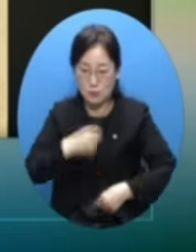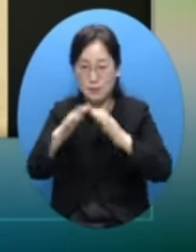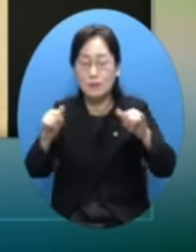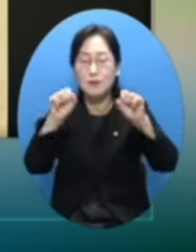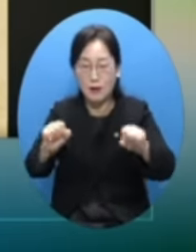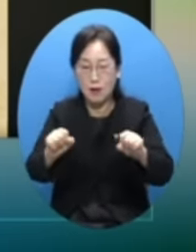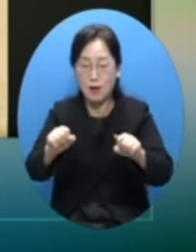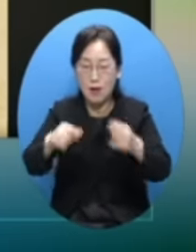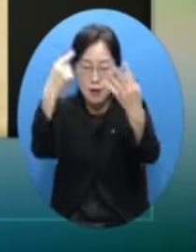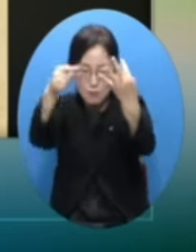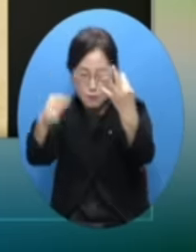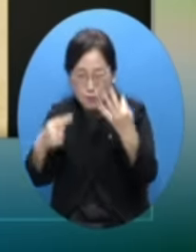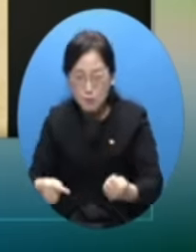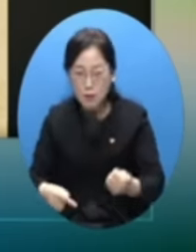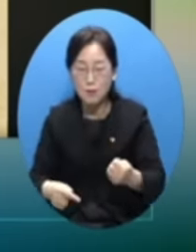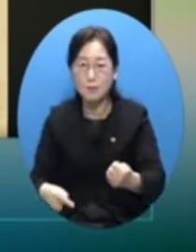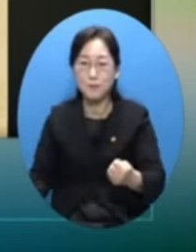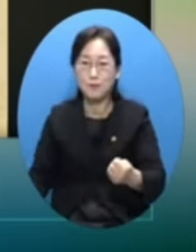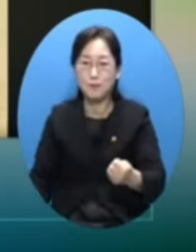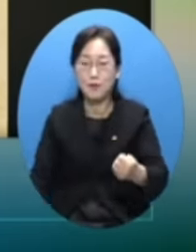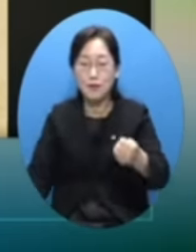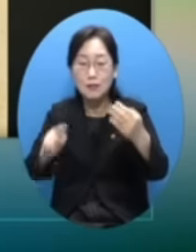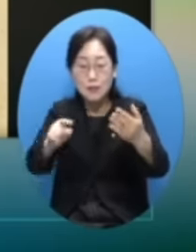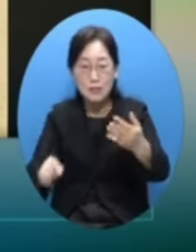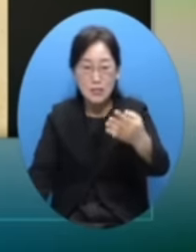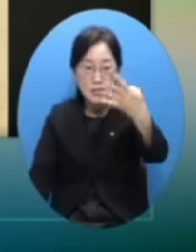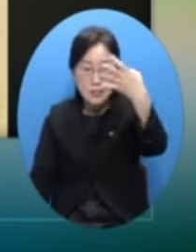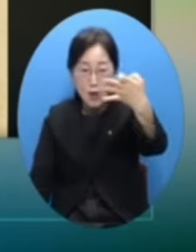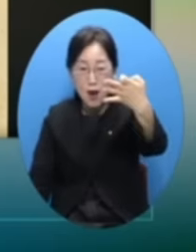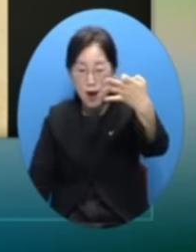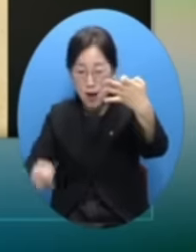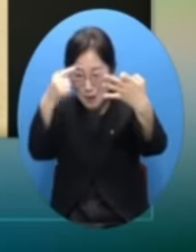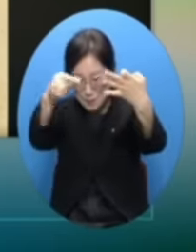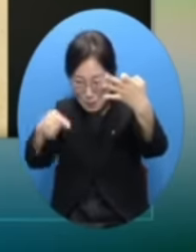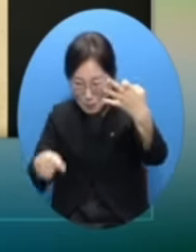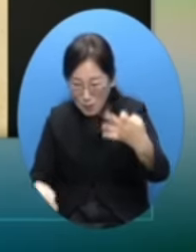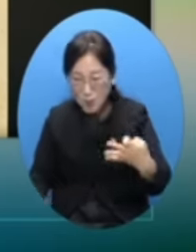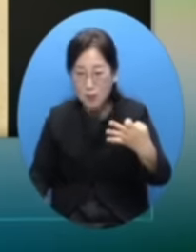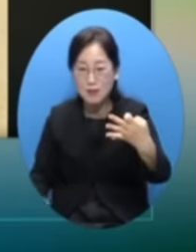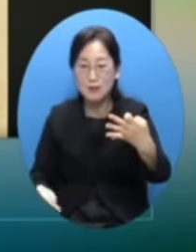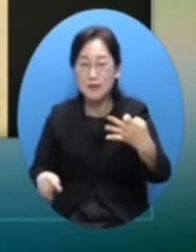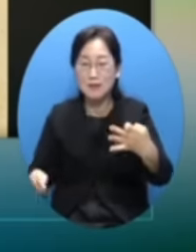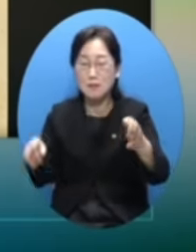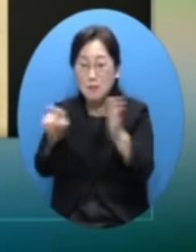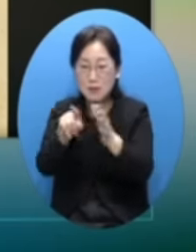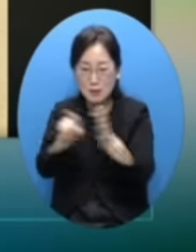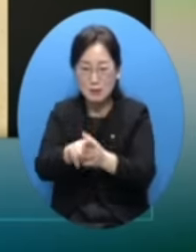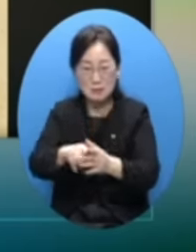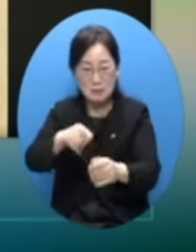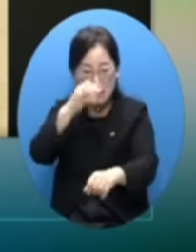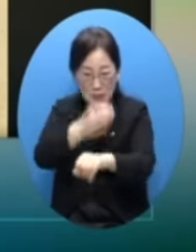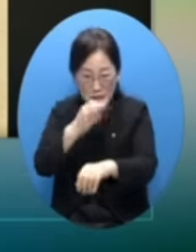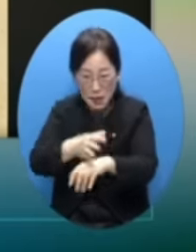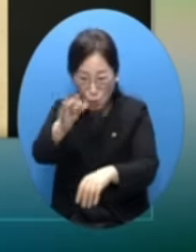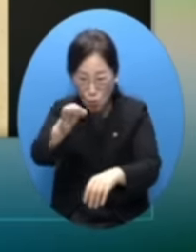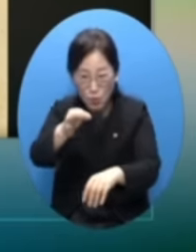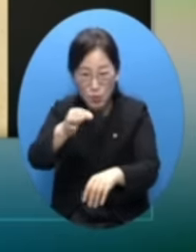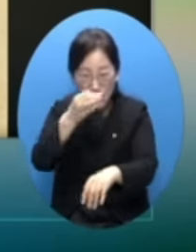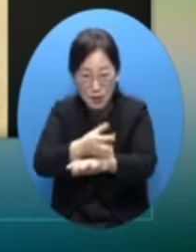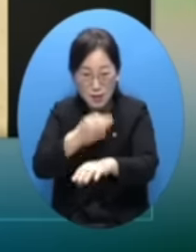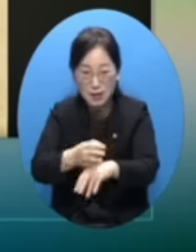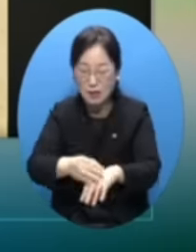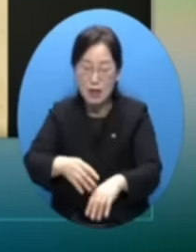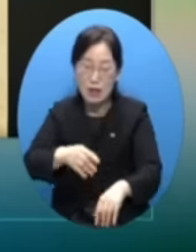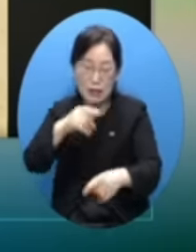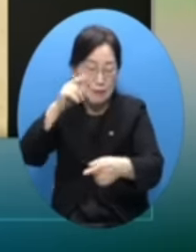중에 14가지 이상이 이 면제부 팔고 돈으로 믿음의 행위를 사는 것에 대해서 낱낱이 비판을 합니다. 그래서